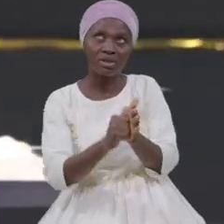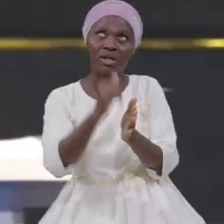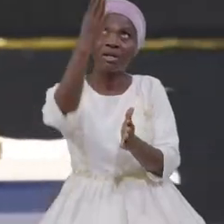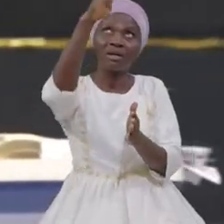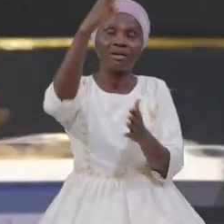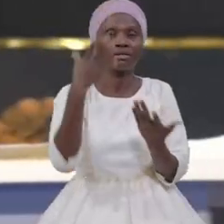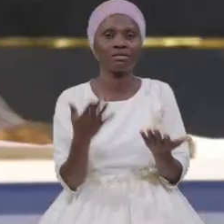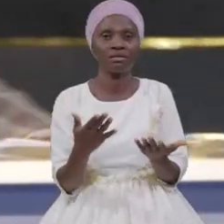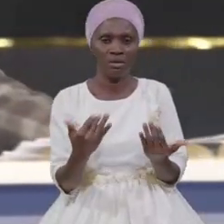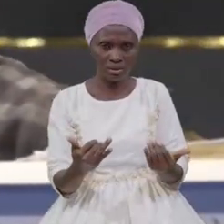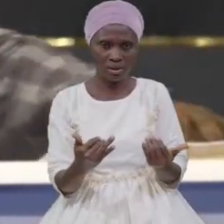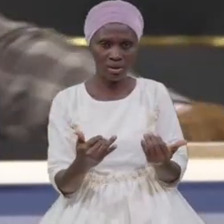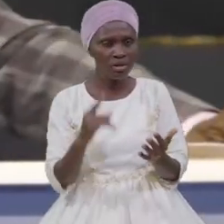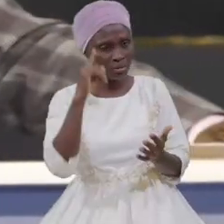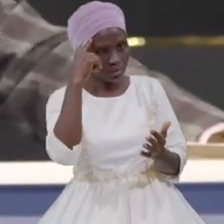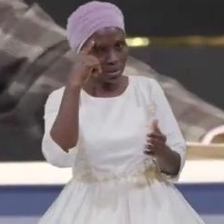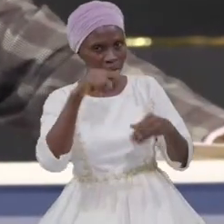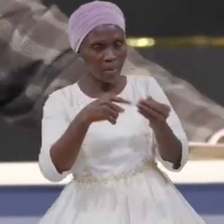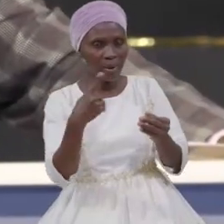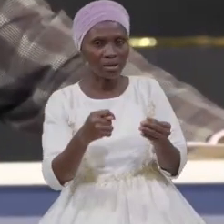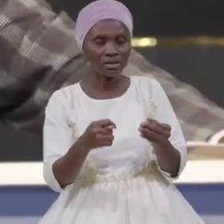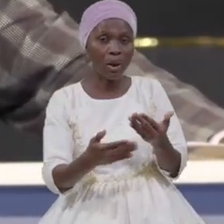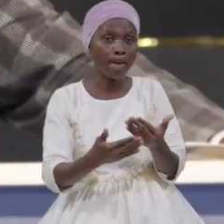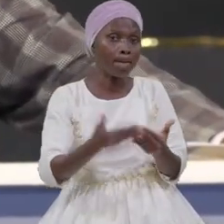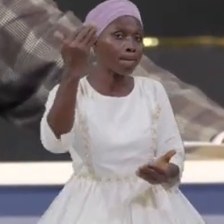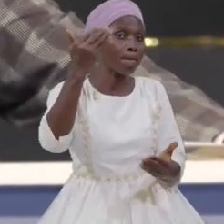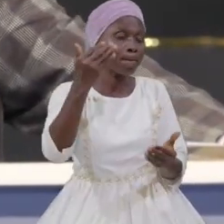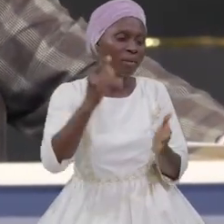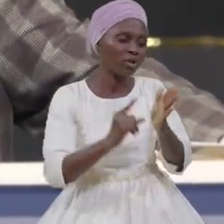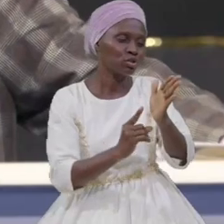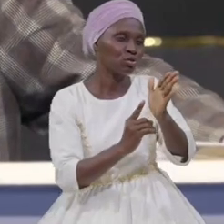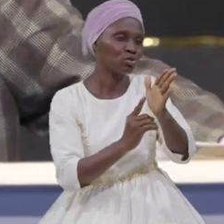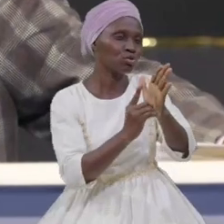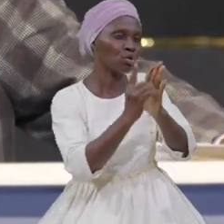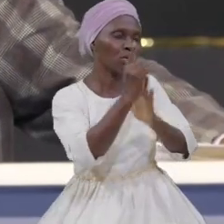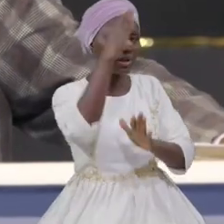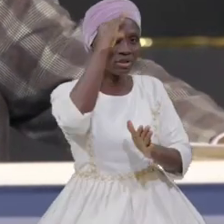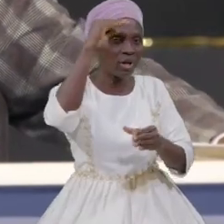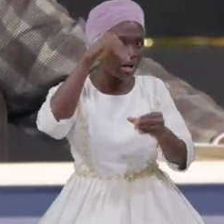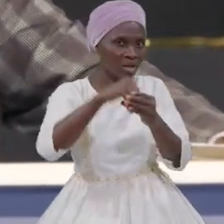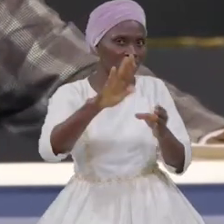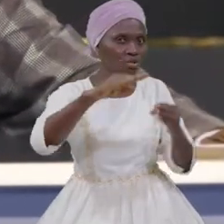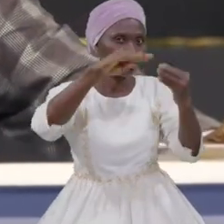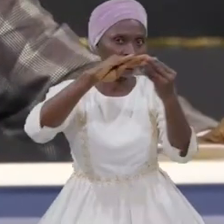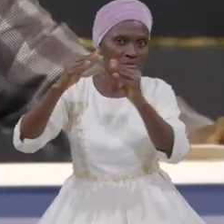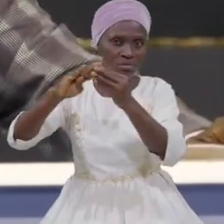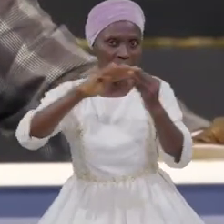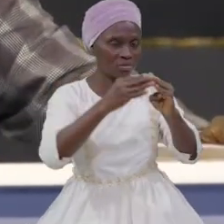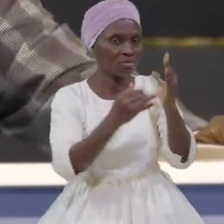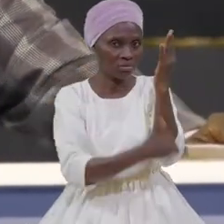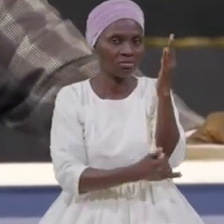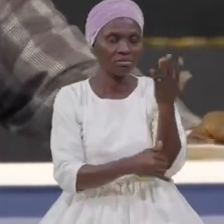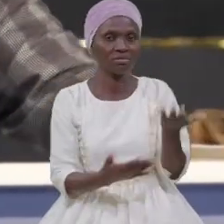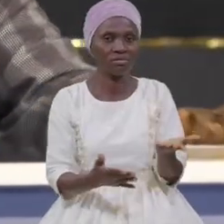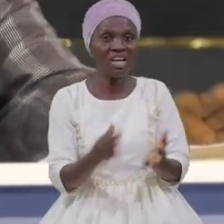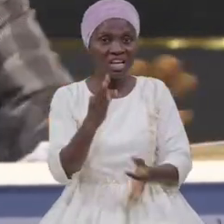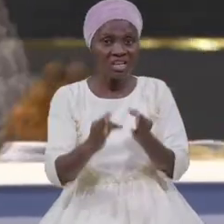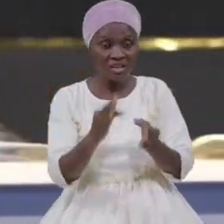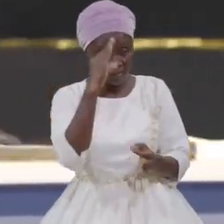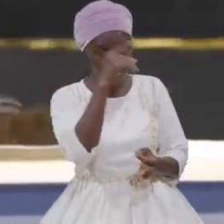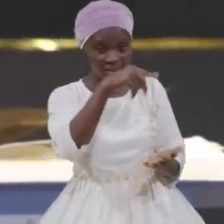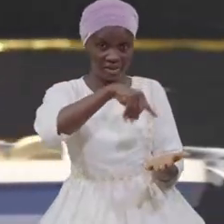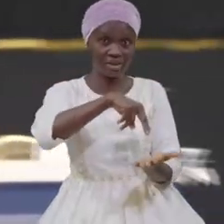Pense à l'homme le plus élancé de ta communauté, qui lève sa main debout. Il ne peut pas toucher le